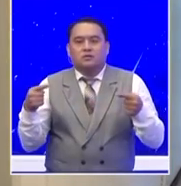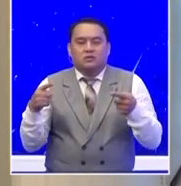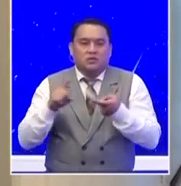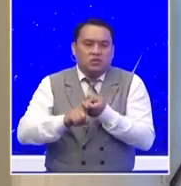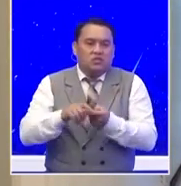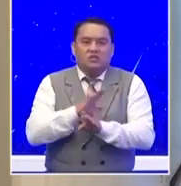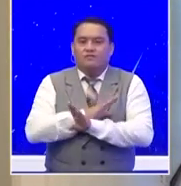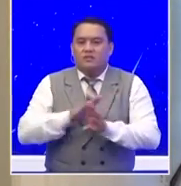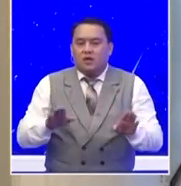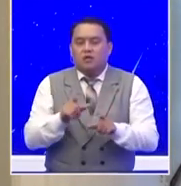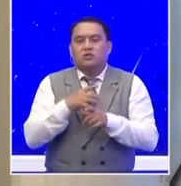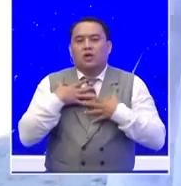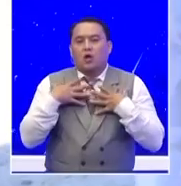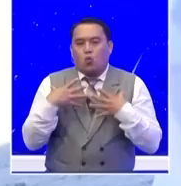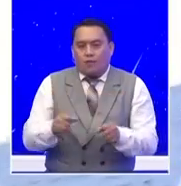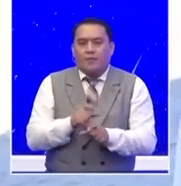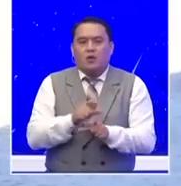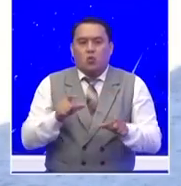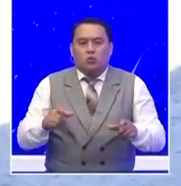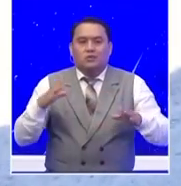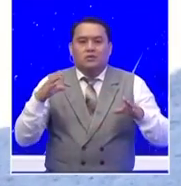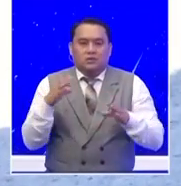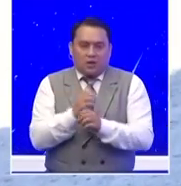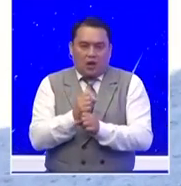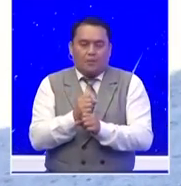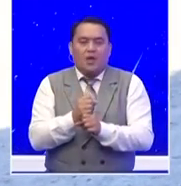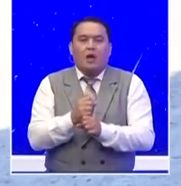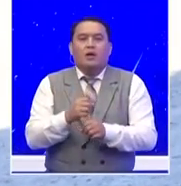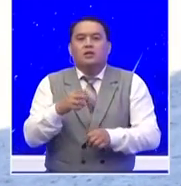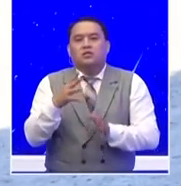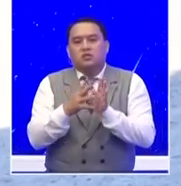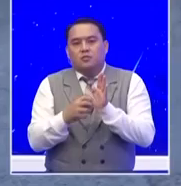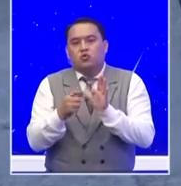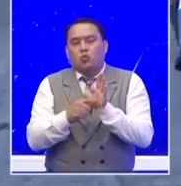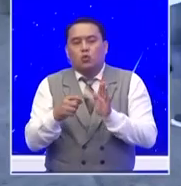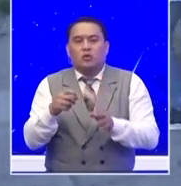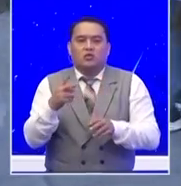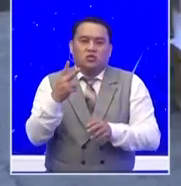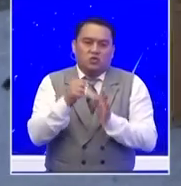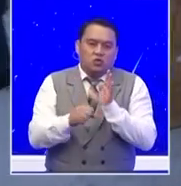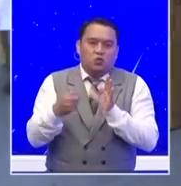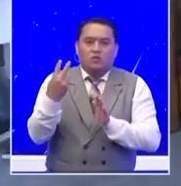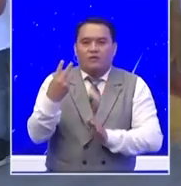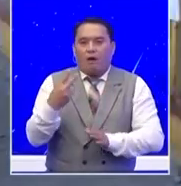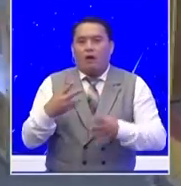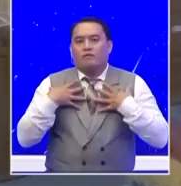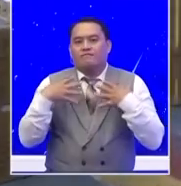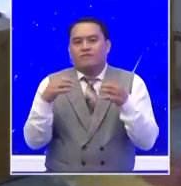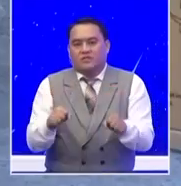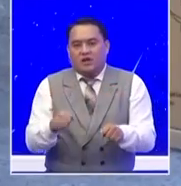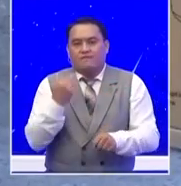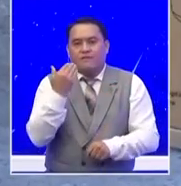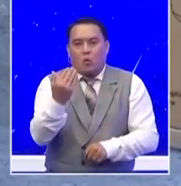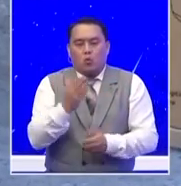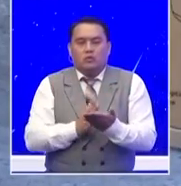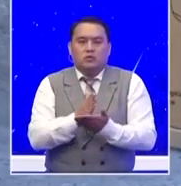людьми. Сейчас поток пациентов в медучреждения уменьшается. Из 705 больных 692 выздоровели. В этом, несомненно, заслуга